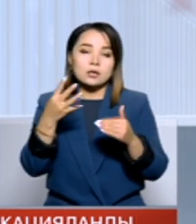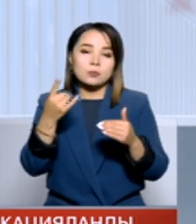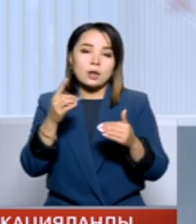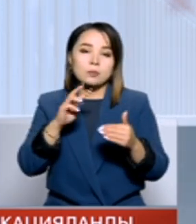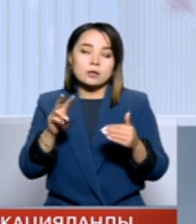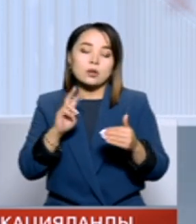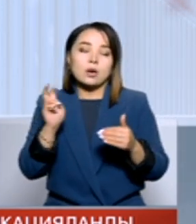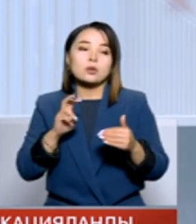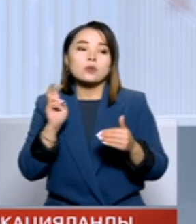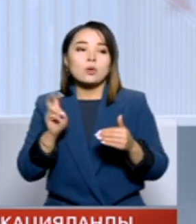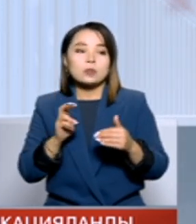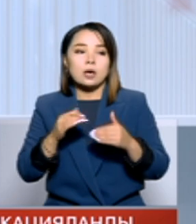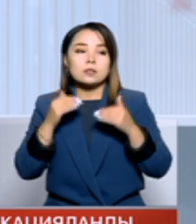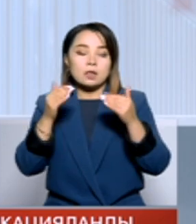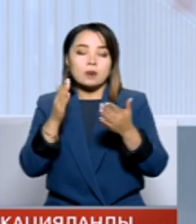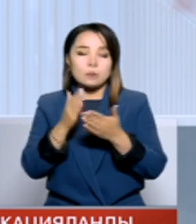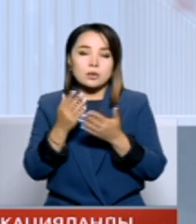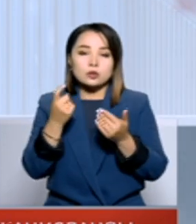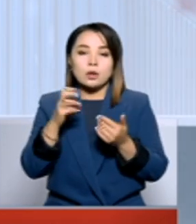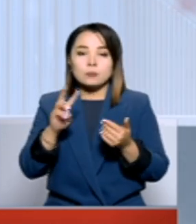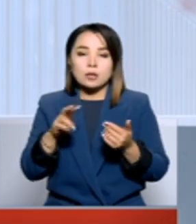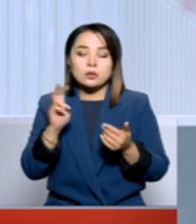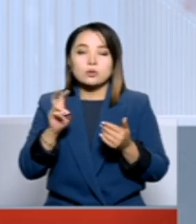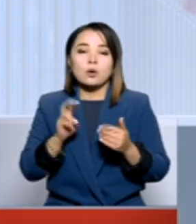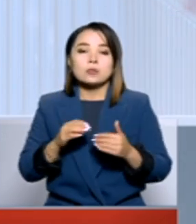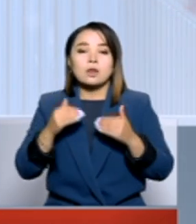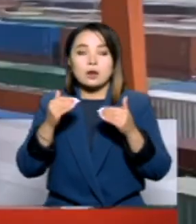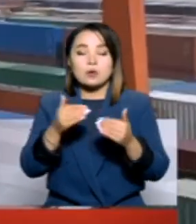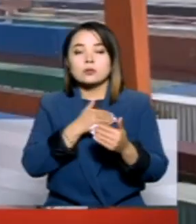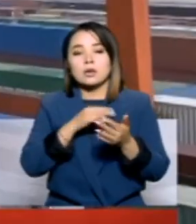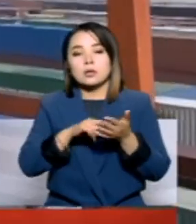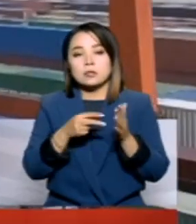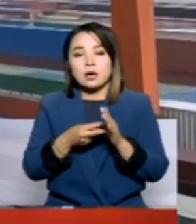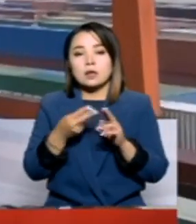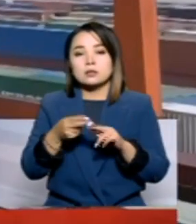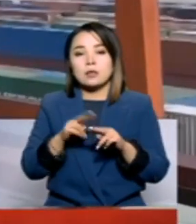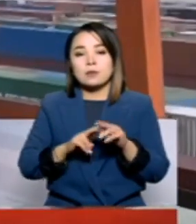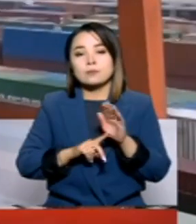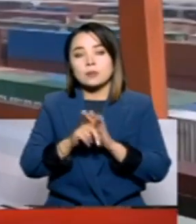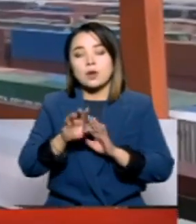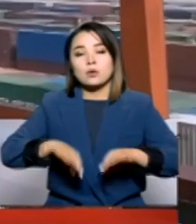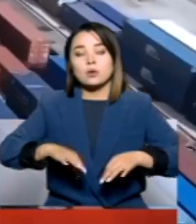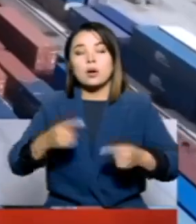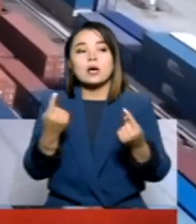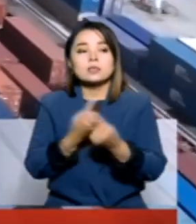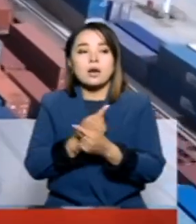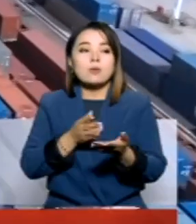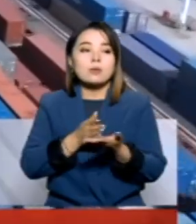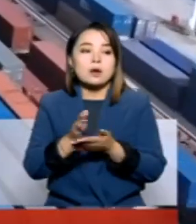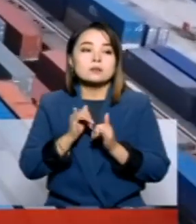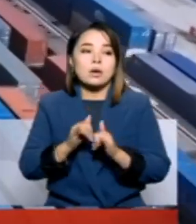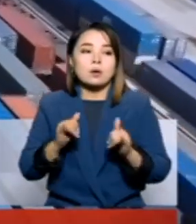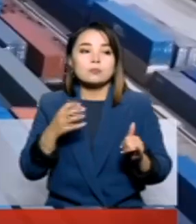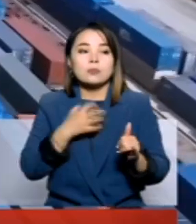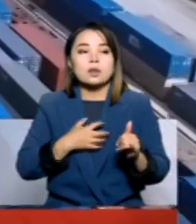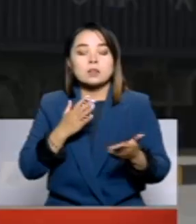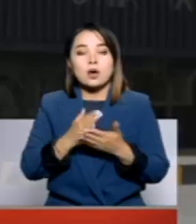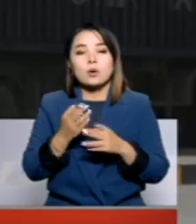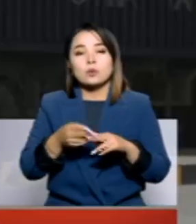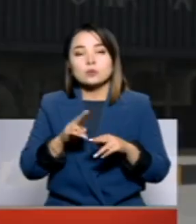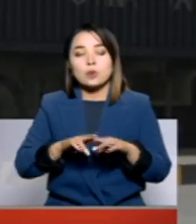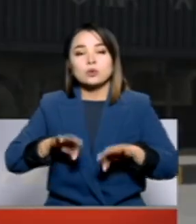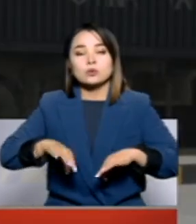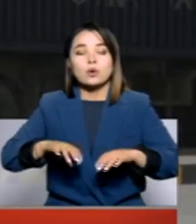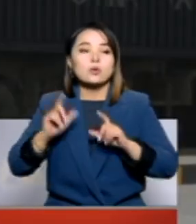миллиард долларға жетті. Ендігі меже 100 миллиард долларға дейін арттыру. Ол үшін ең алдымен көлік логистикалық бағытты дамыту маңызды. Сондықтан